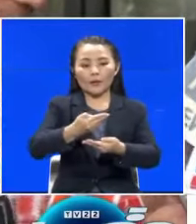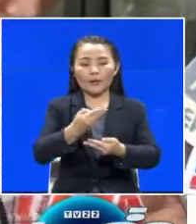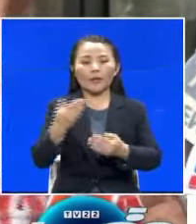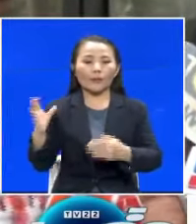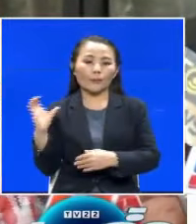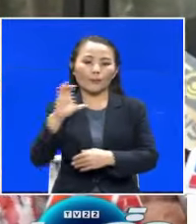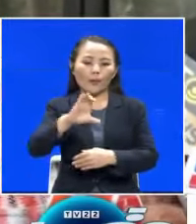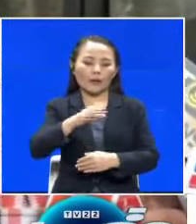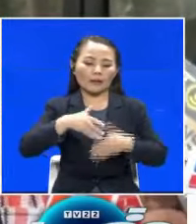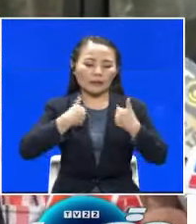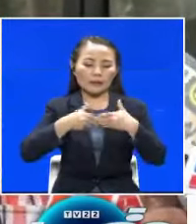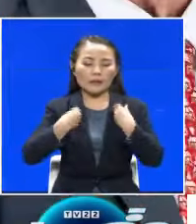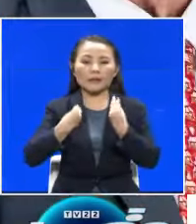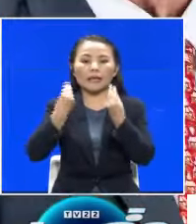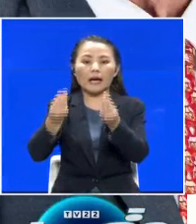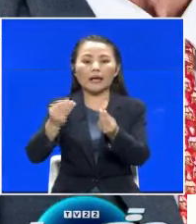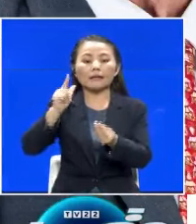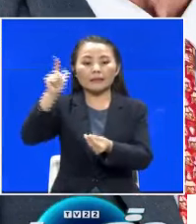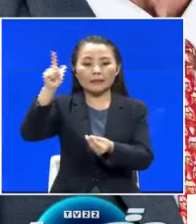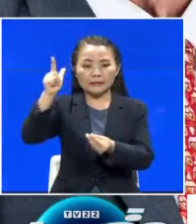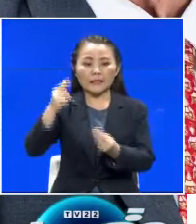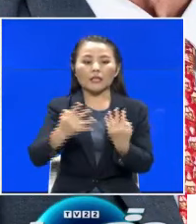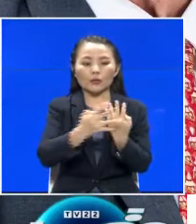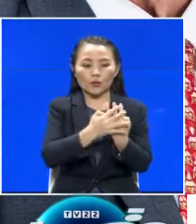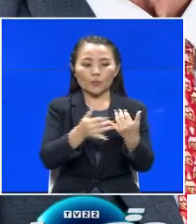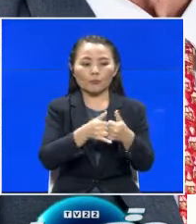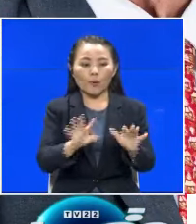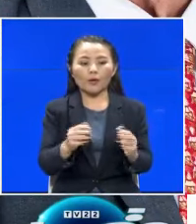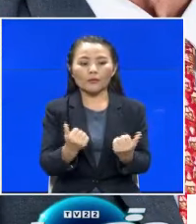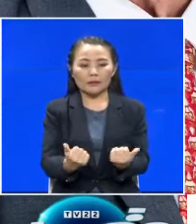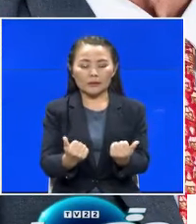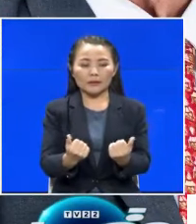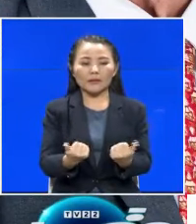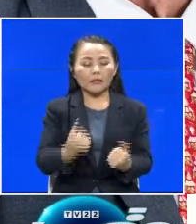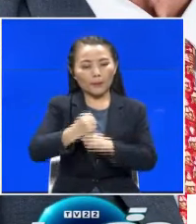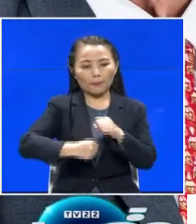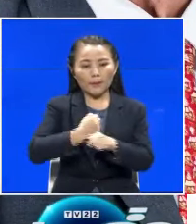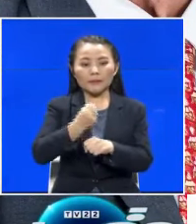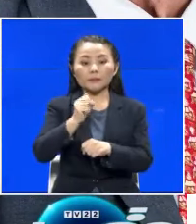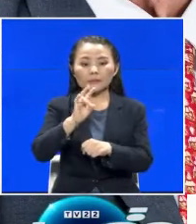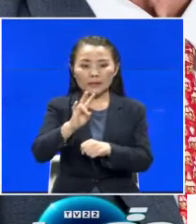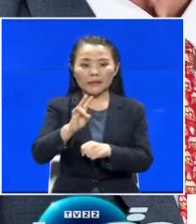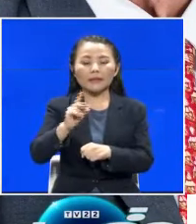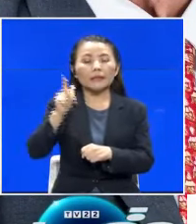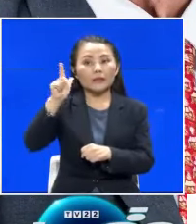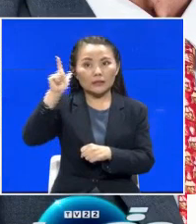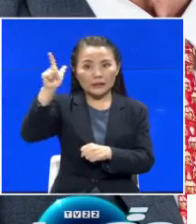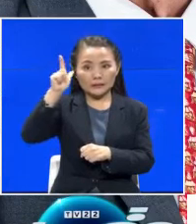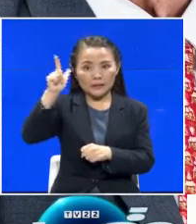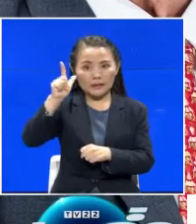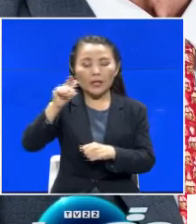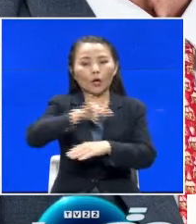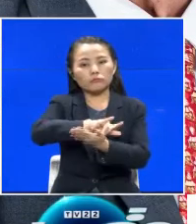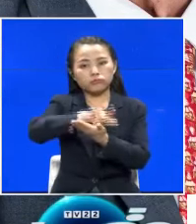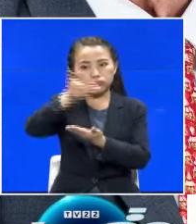แสดงความยินดีในการได้กลับบ้านและได้รับการพักโทษของคุณทักษิณนะคะบอกว่ากว่า17ปีที่ดร.ทักษิณชินวัตรต้องจากบ้